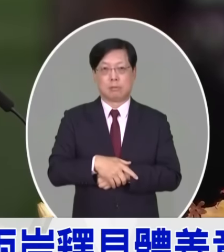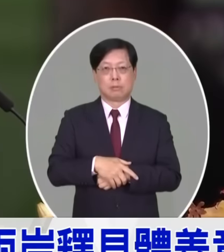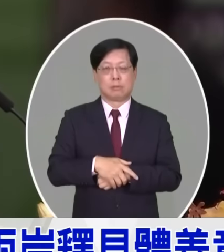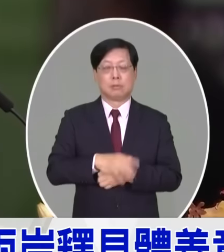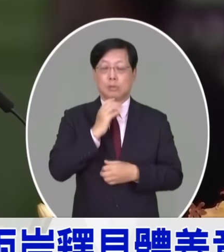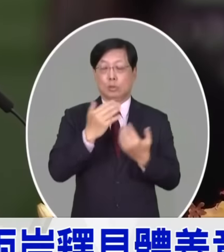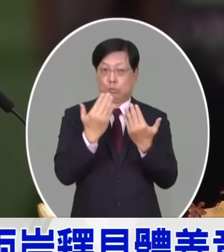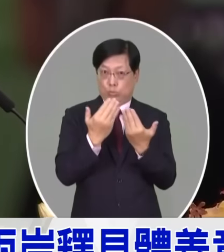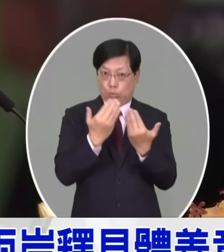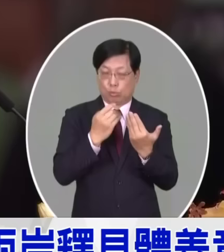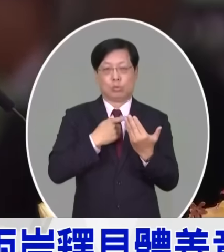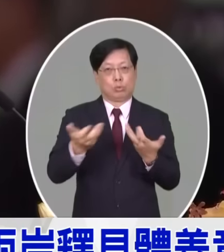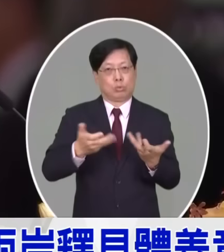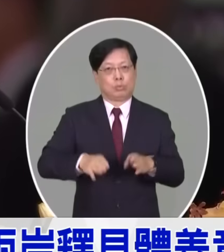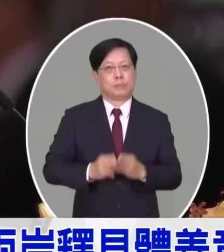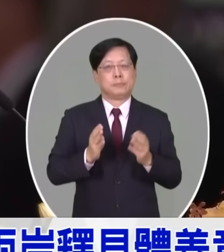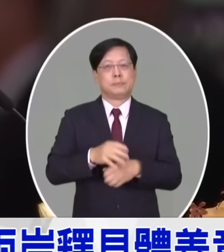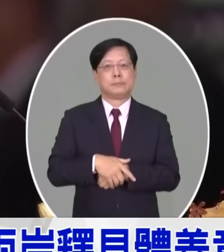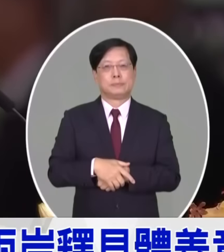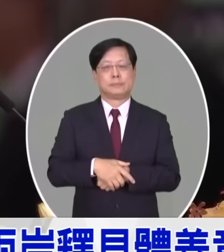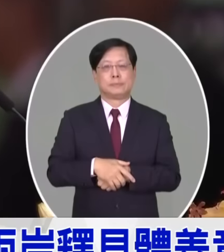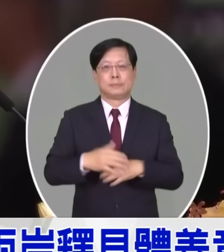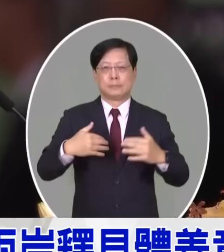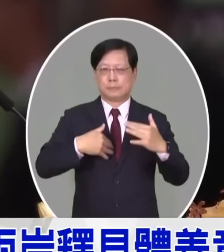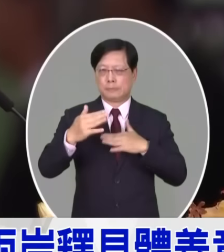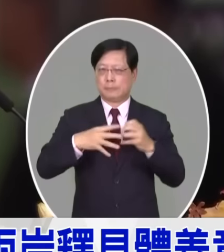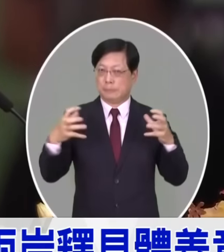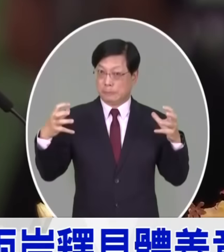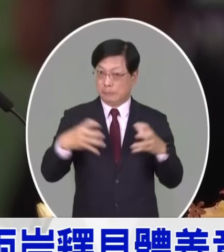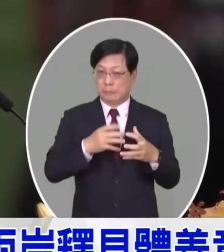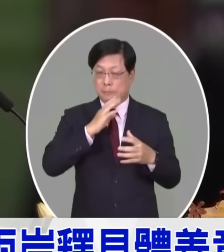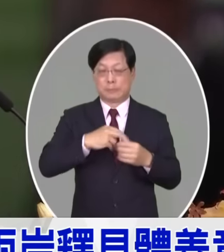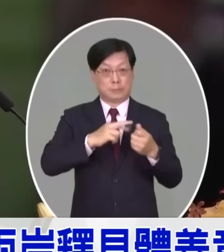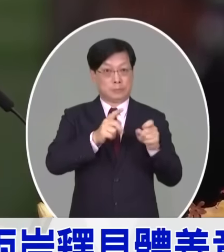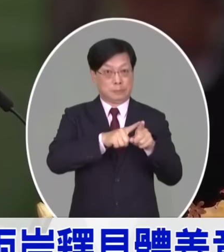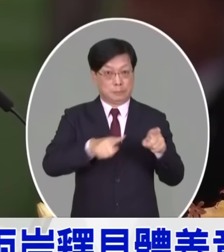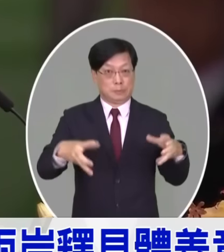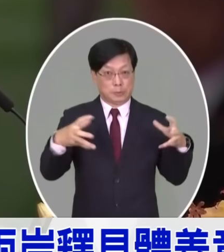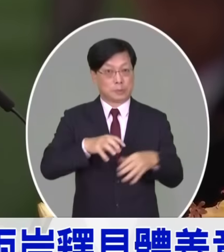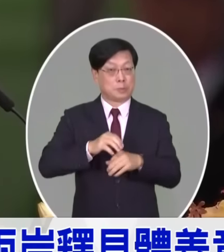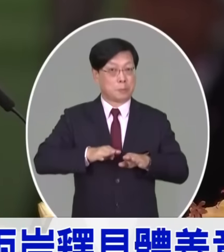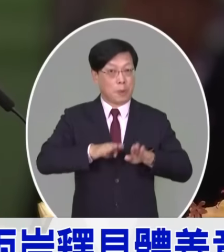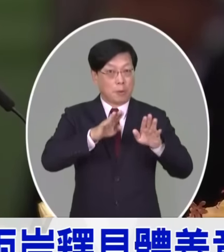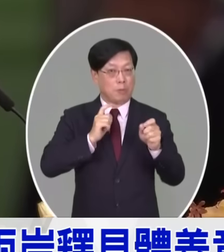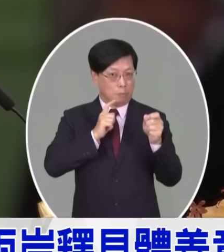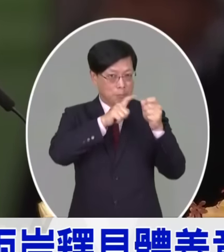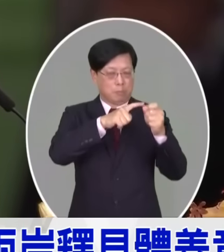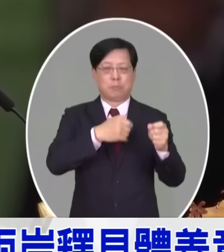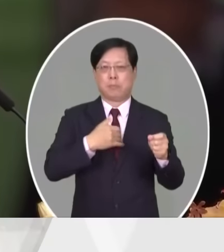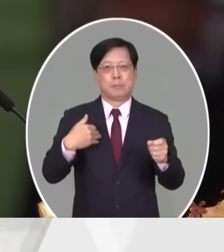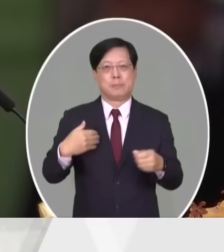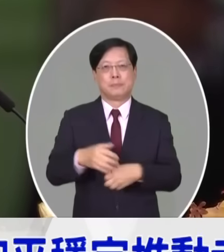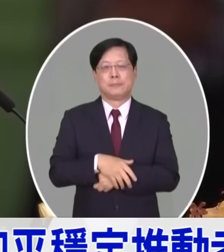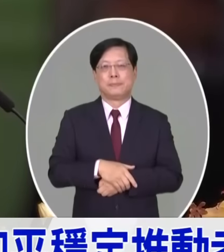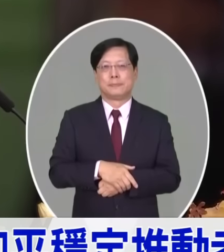来台就学开始，一起追求和平共荣。